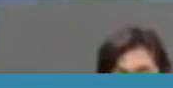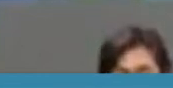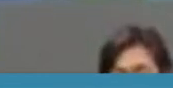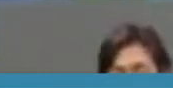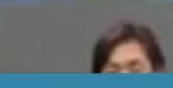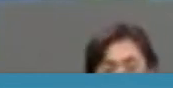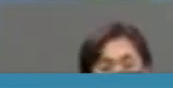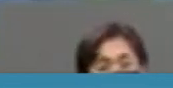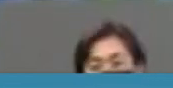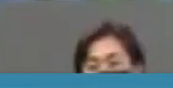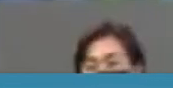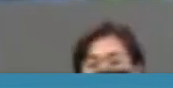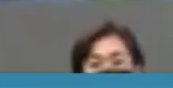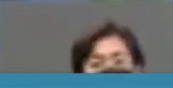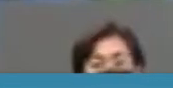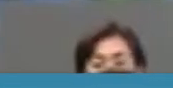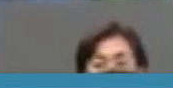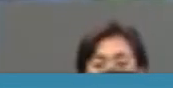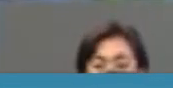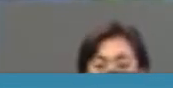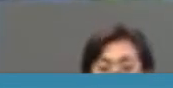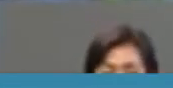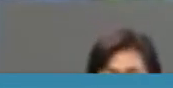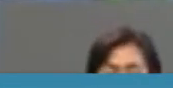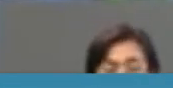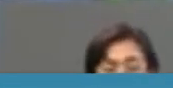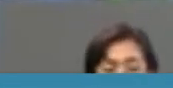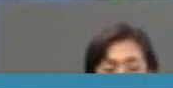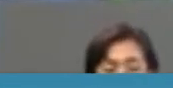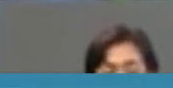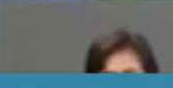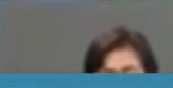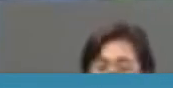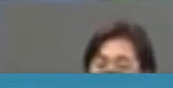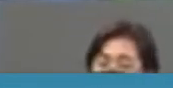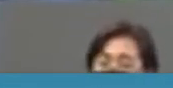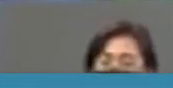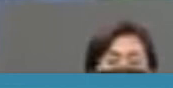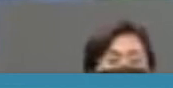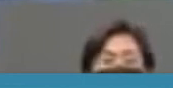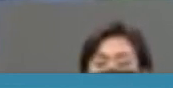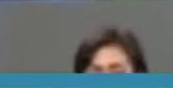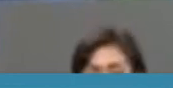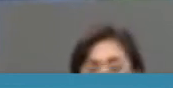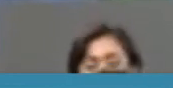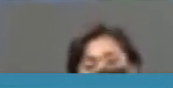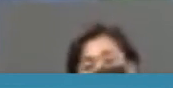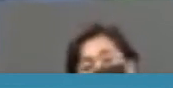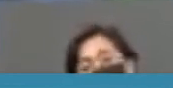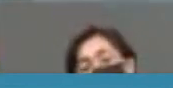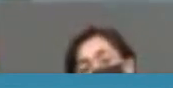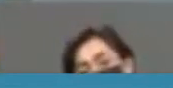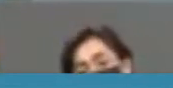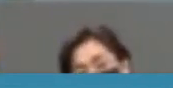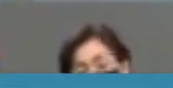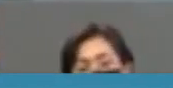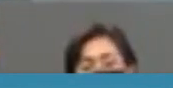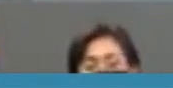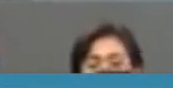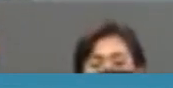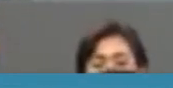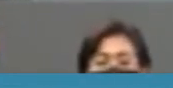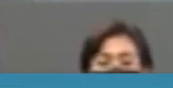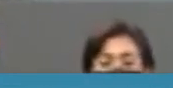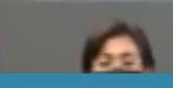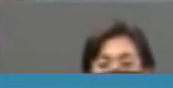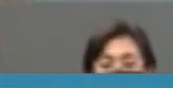รโดยรัฐจะชดเชยให้กับสถาบันการเงินตามต้นทุนทางการเงินที่เกิดขึ้นจริงของสถาบันการเงิน